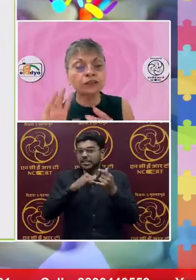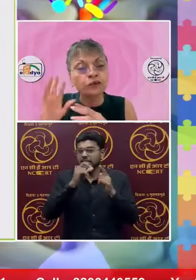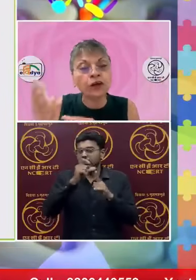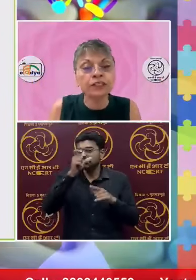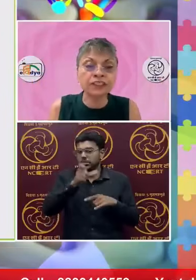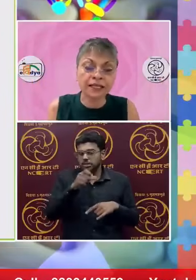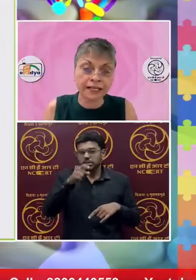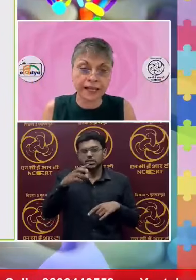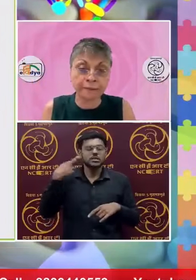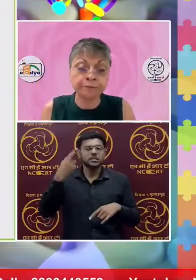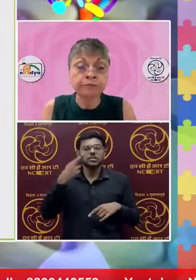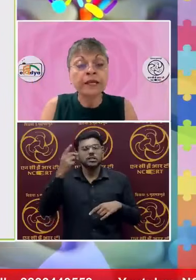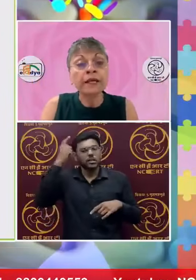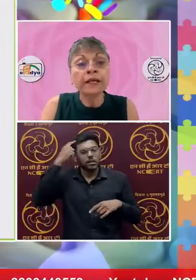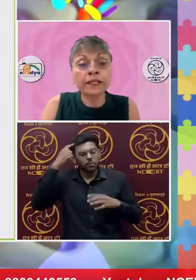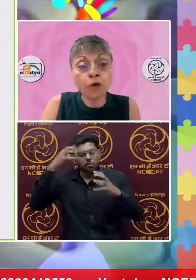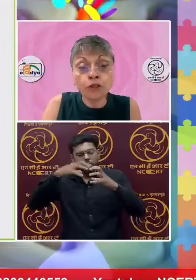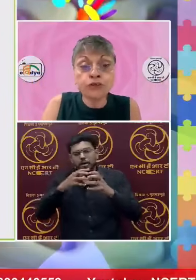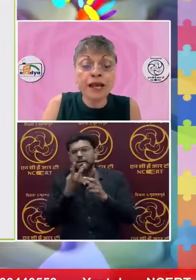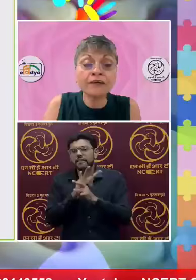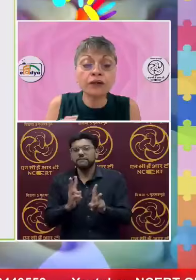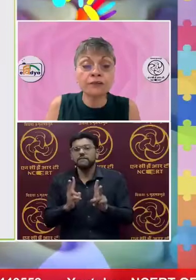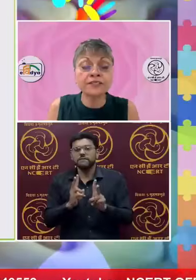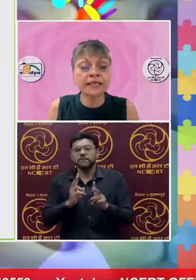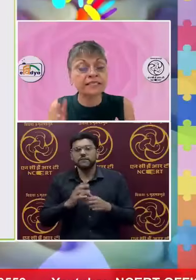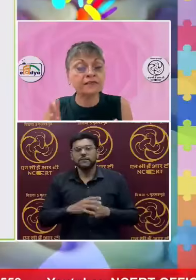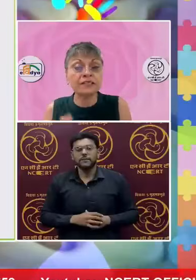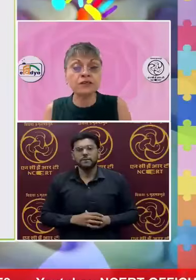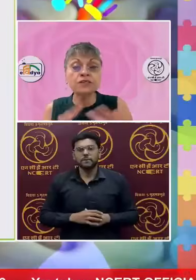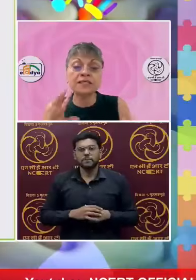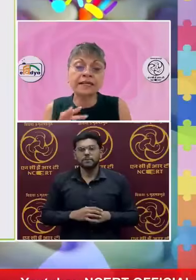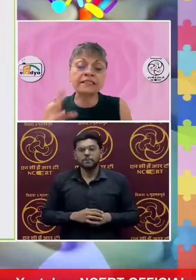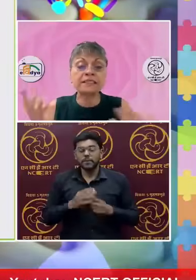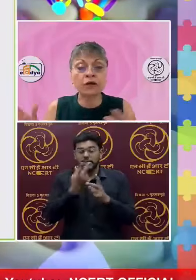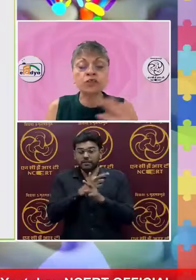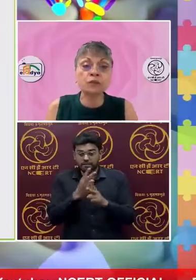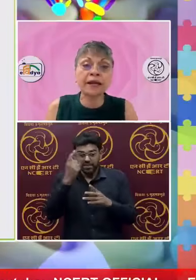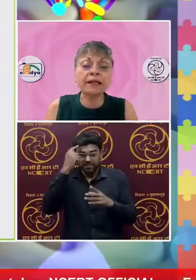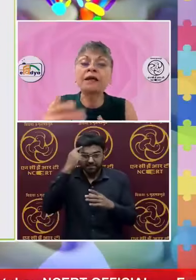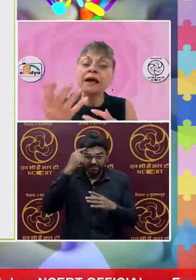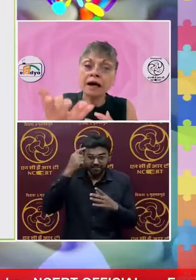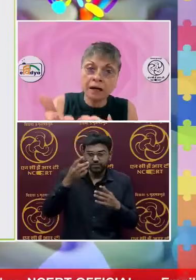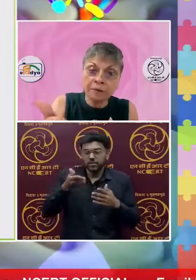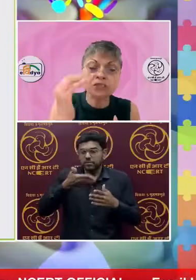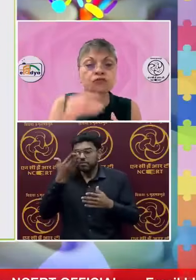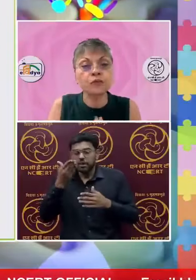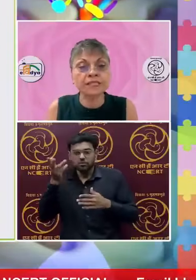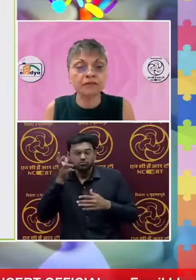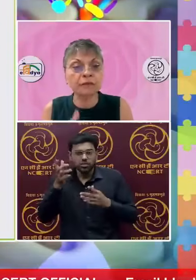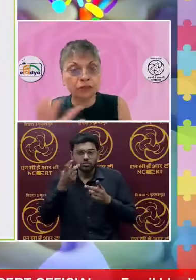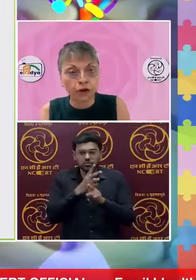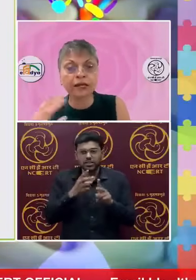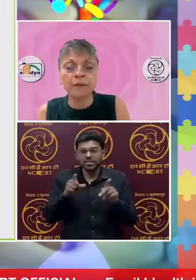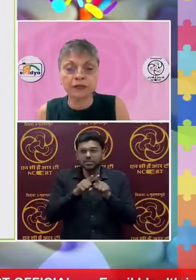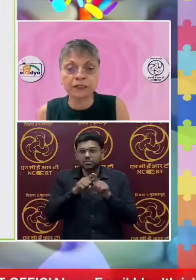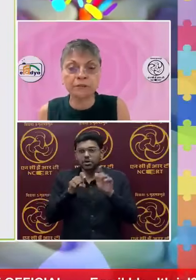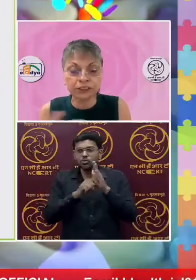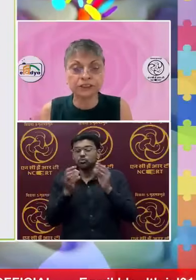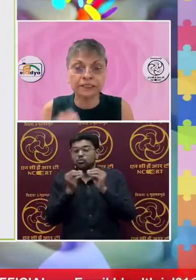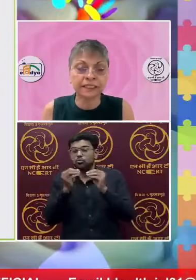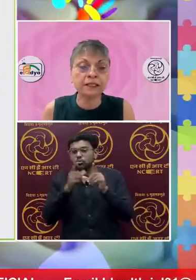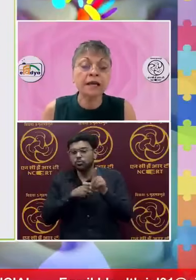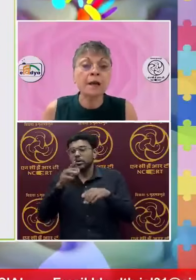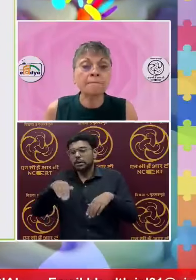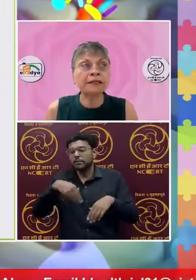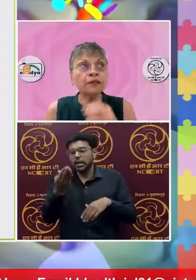why. उसका neurology अलग है. That's right. They a lot of sensitivity to sight, sound, smell. Mrs. Ruby Singh will be talking about it in